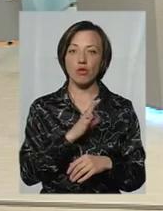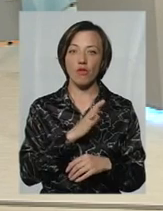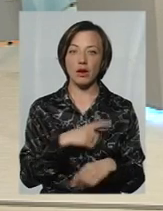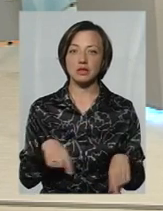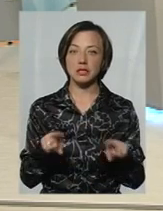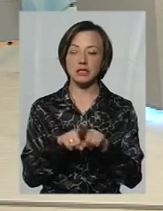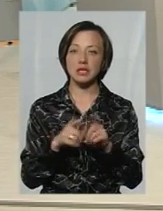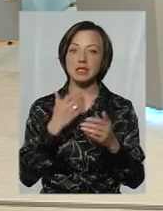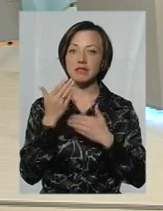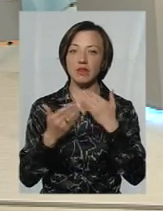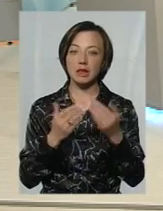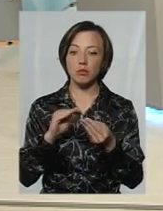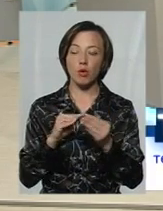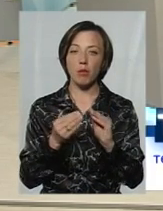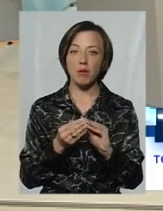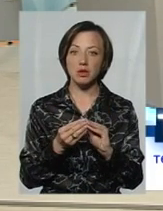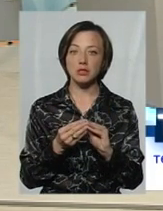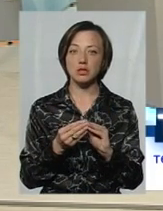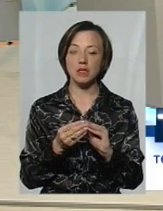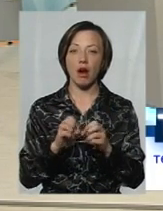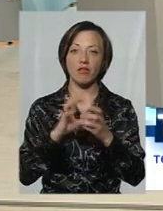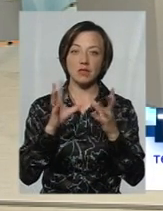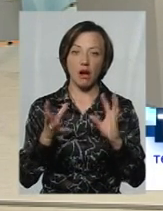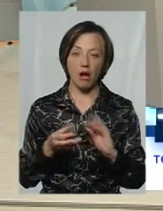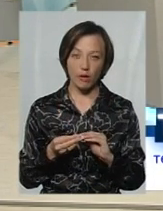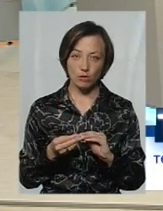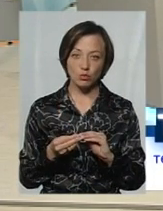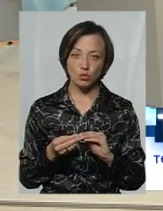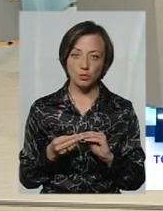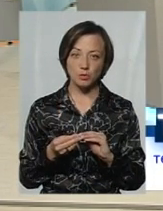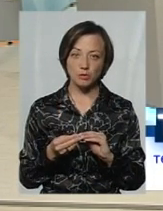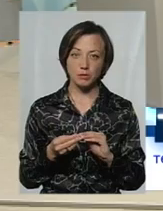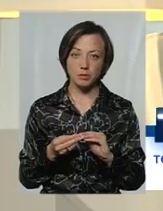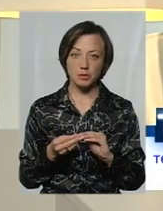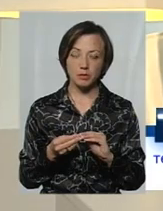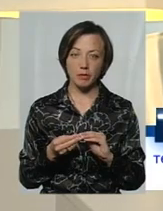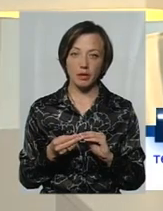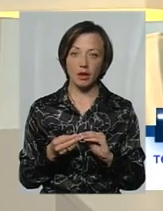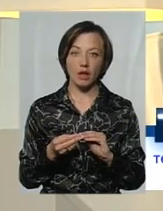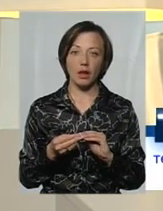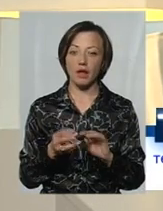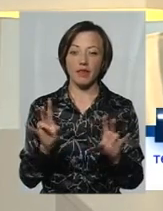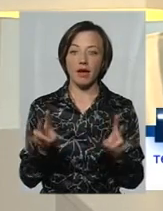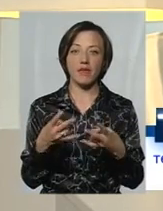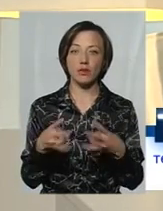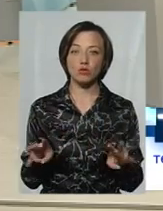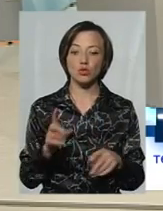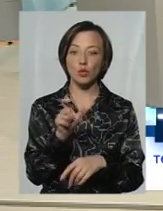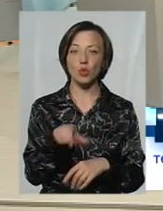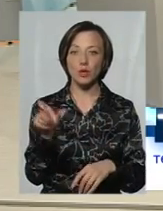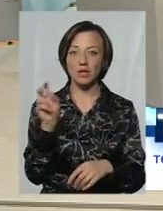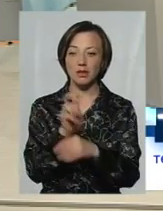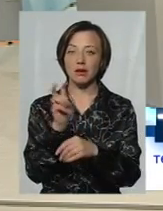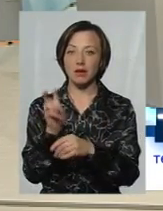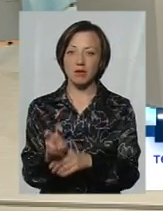звернення для людини проблематичні, але в загальному вони не вартують, аби людина оббивала